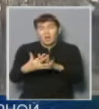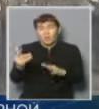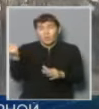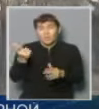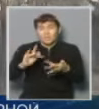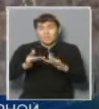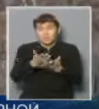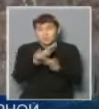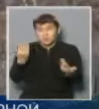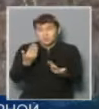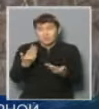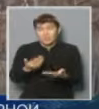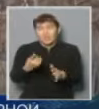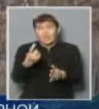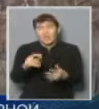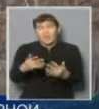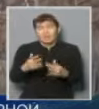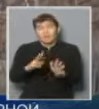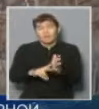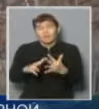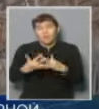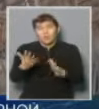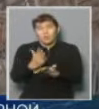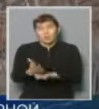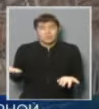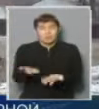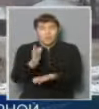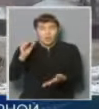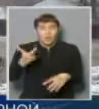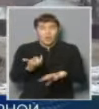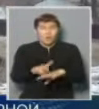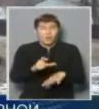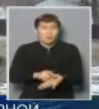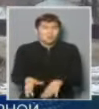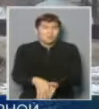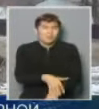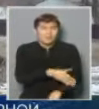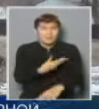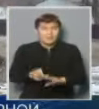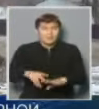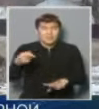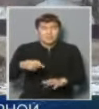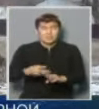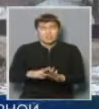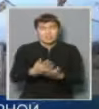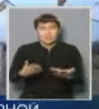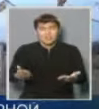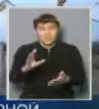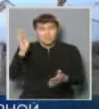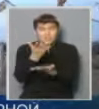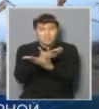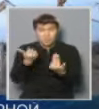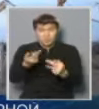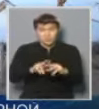интернетом. Скорость сети в 768 населенных пунктах очень медленная. В 1200 селах сеть даже не